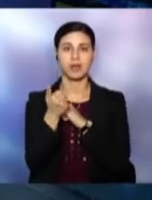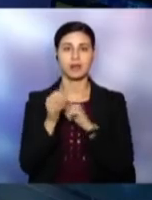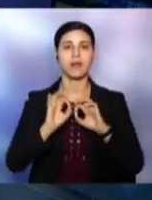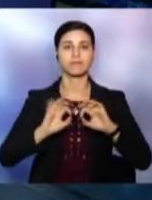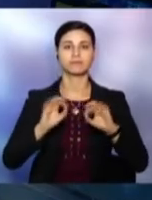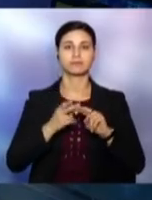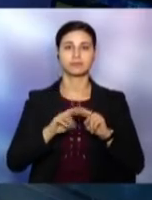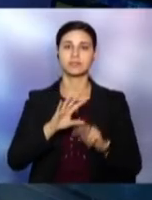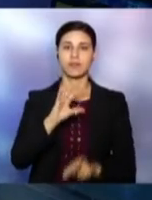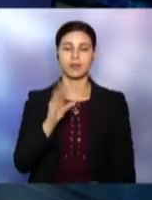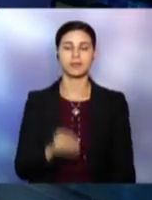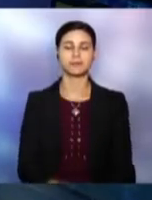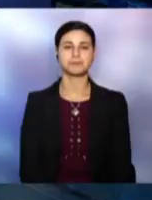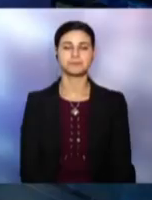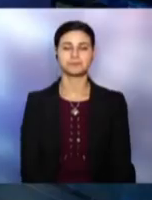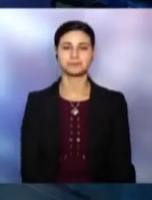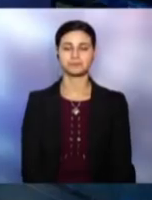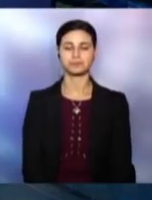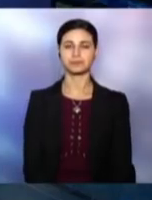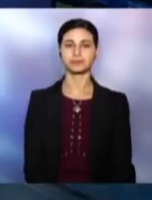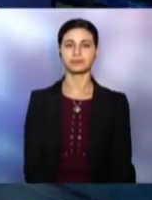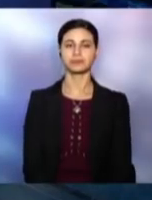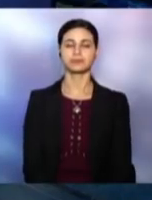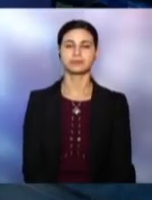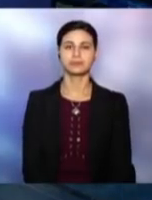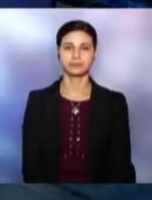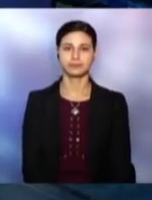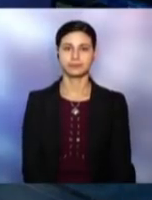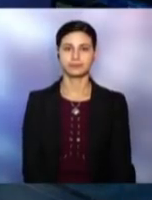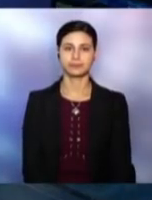ეს ყველაფერი აგვიხსნათ, გვაჩვენოთ. დიახ.